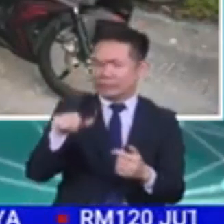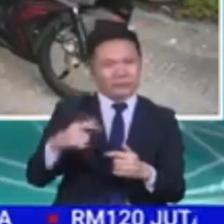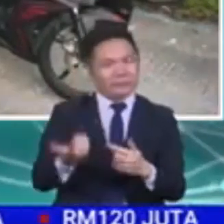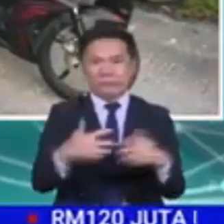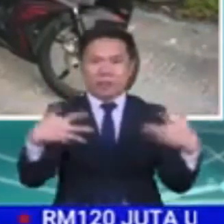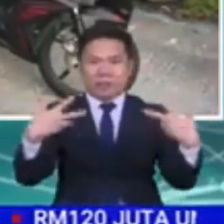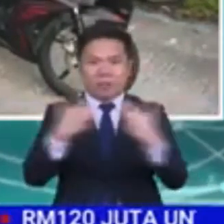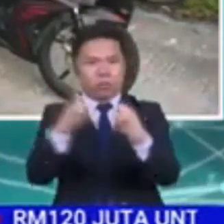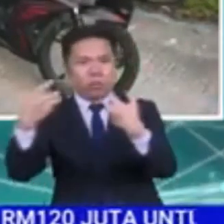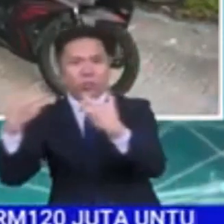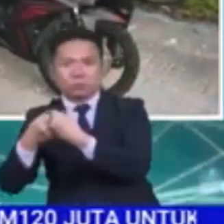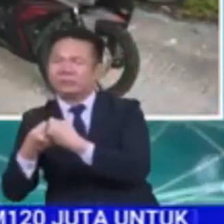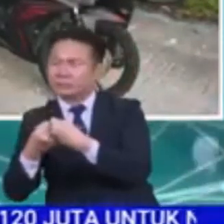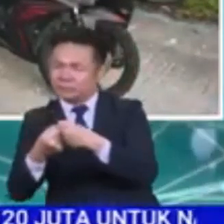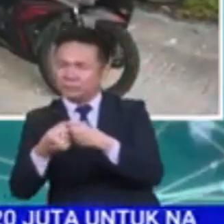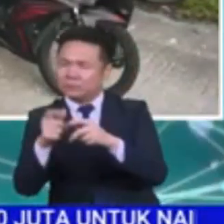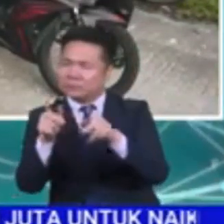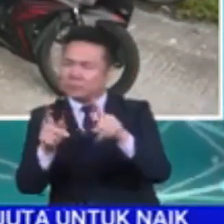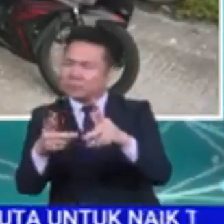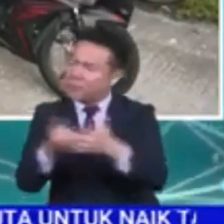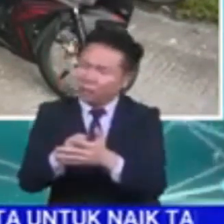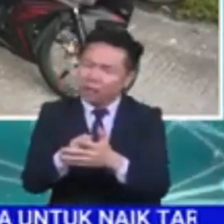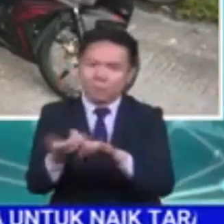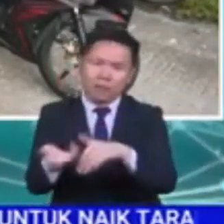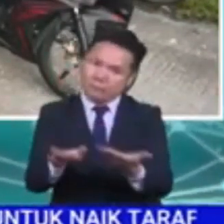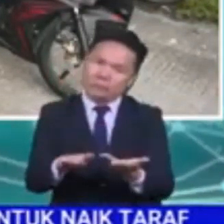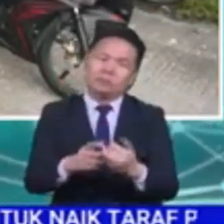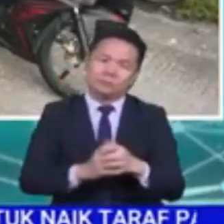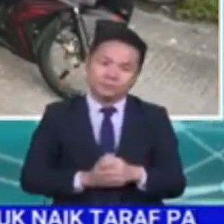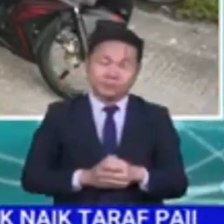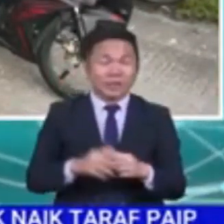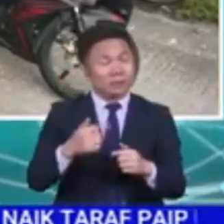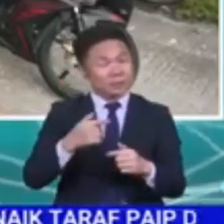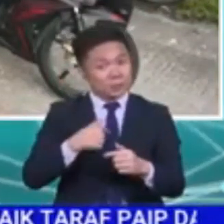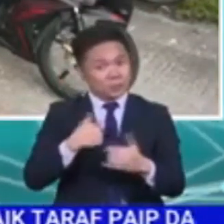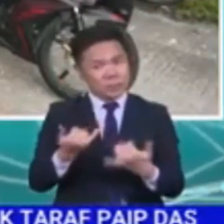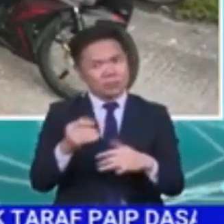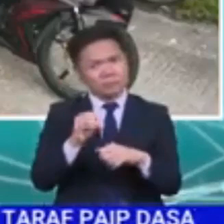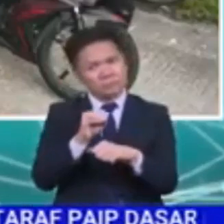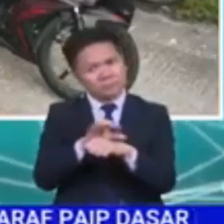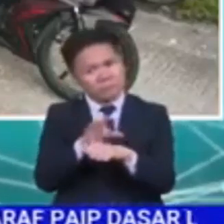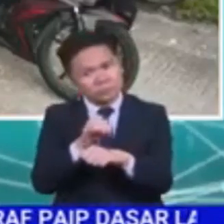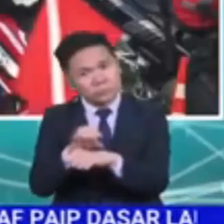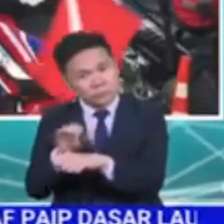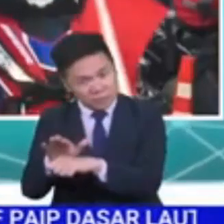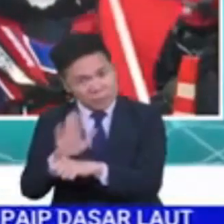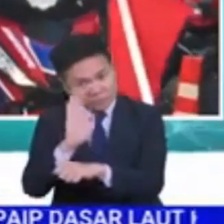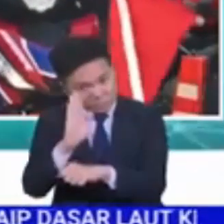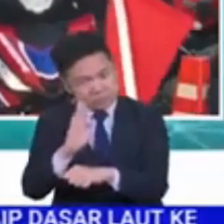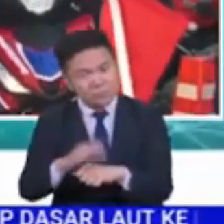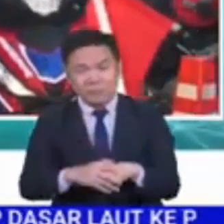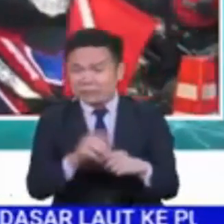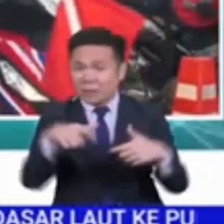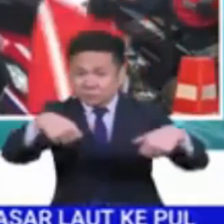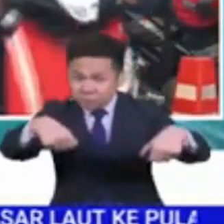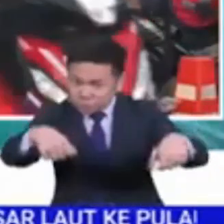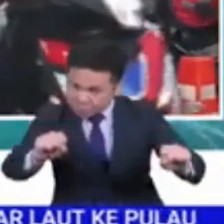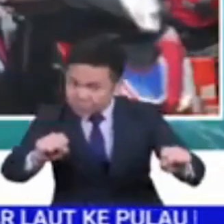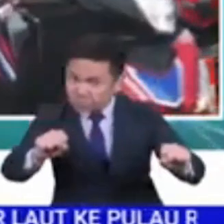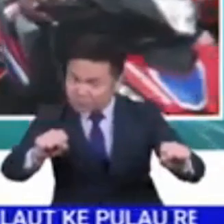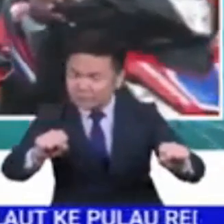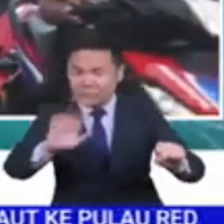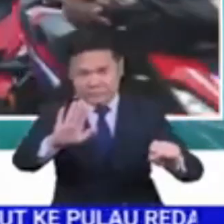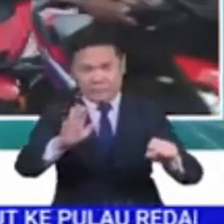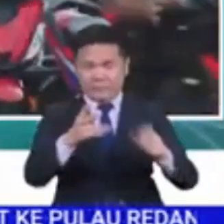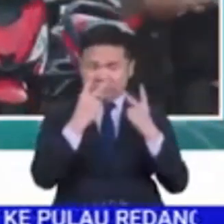kepada kemalangan maut di jalan raya. Sehubungan itu, suka untuk saya mengingatkan pengguna Lebuh Raya dan penunggang motosikal untuk